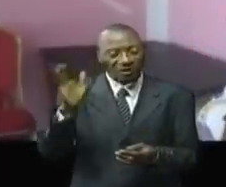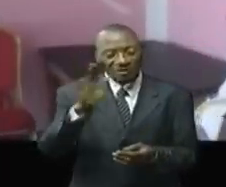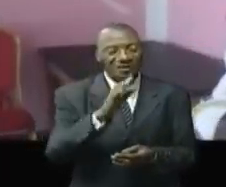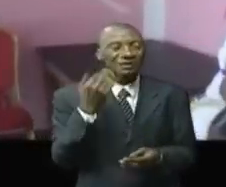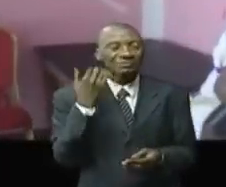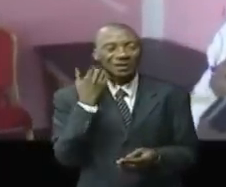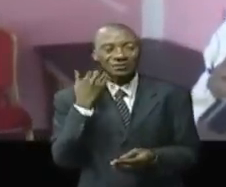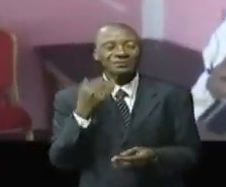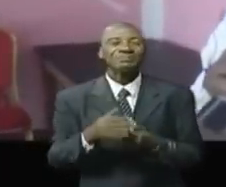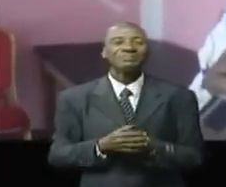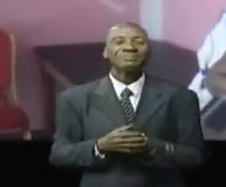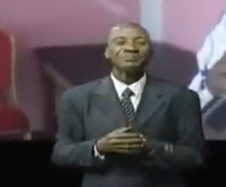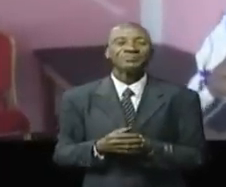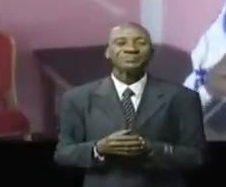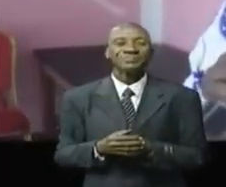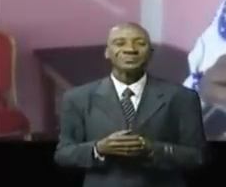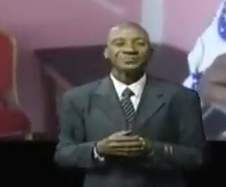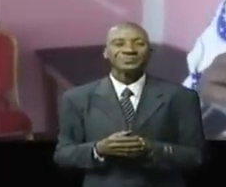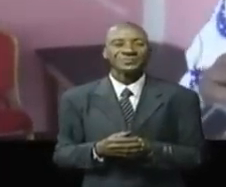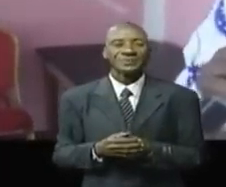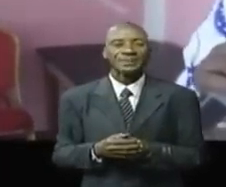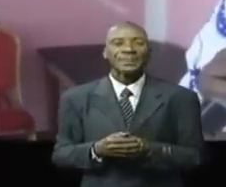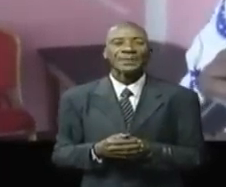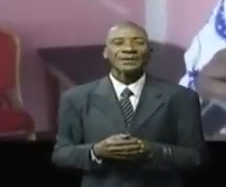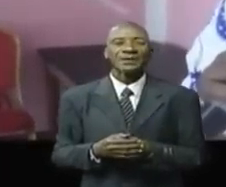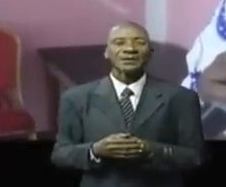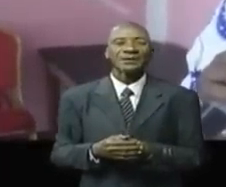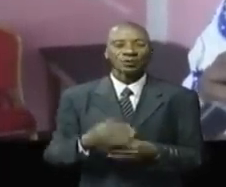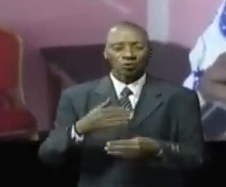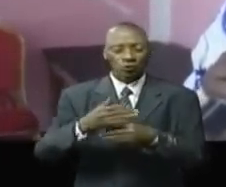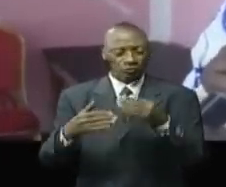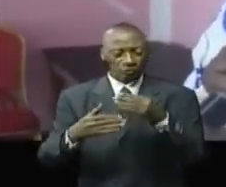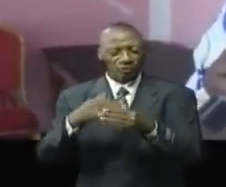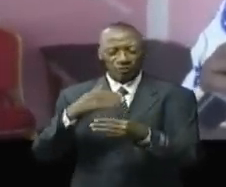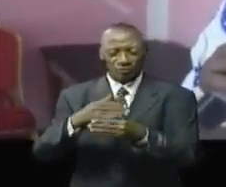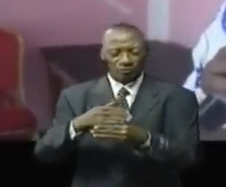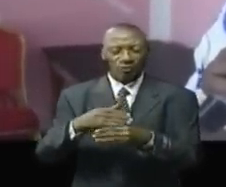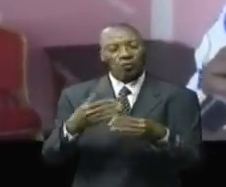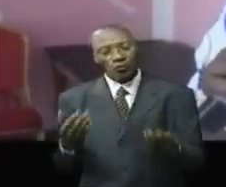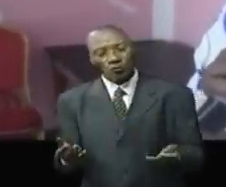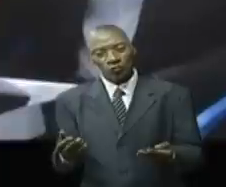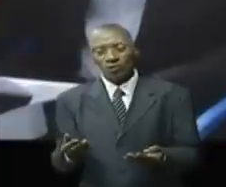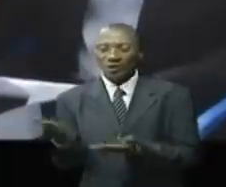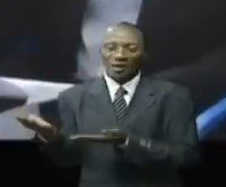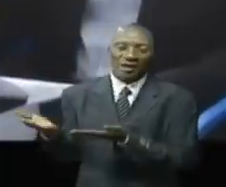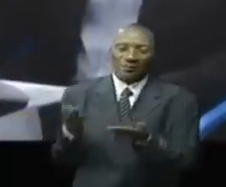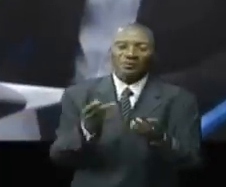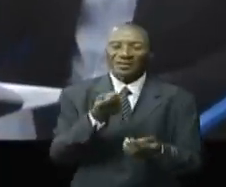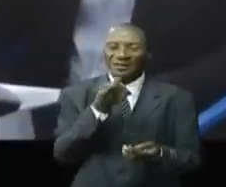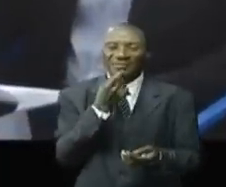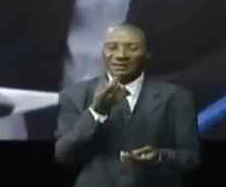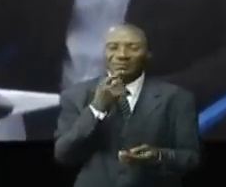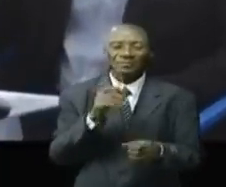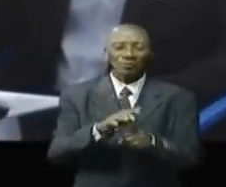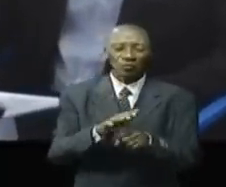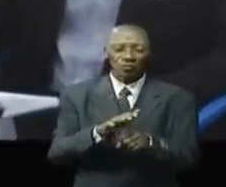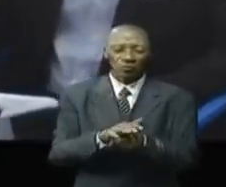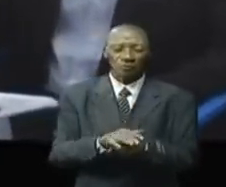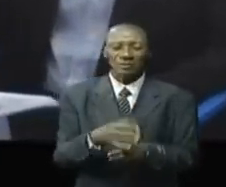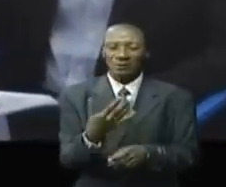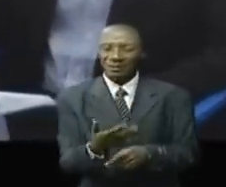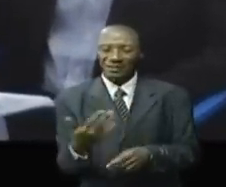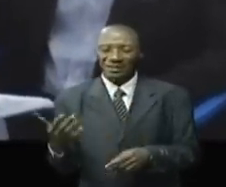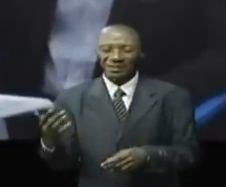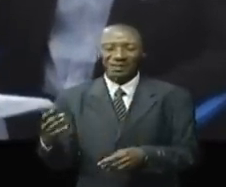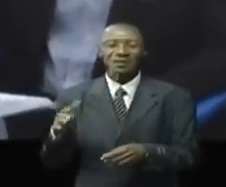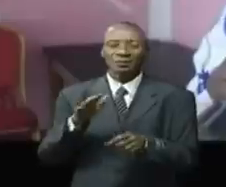la construction de centres de dépistage et de traitement. Les cas échéants, achat de matériel de